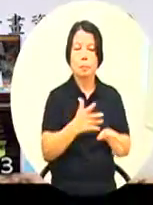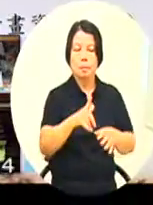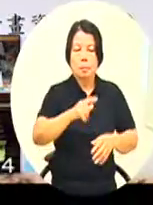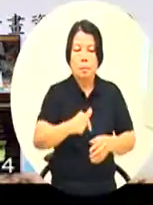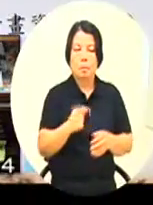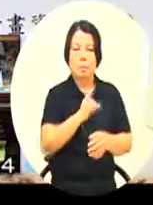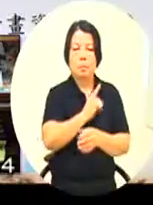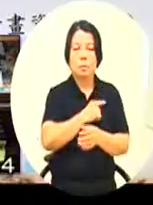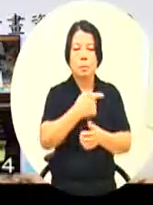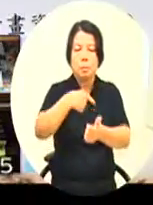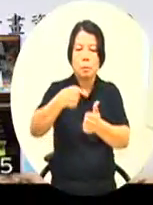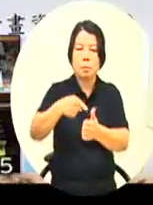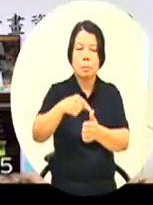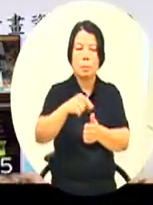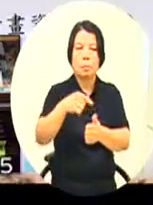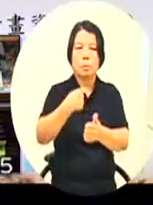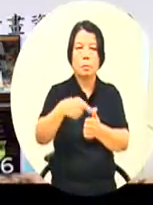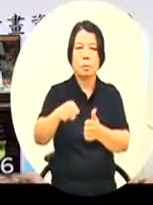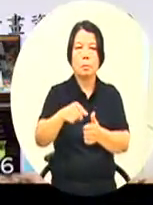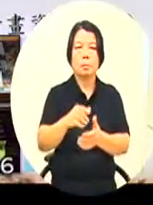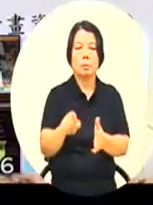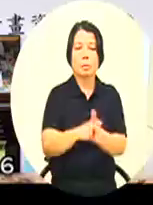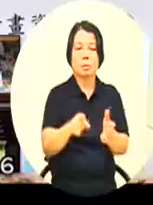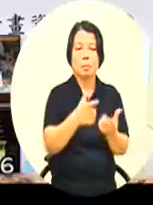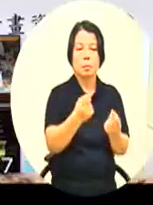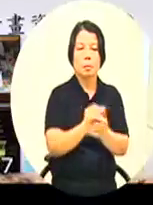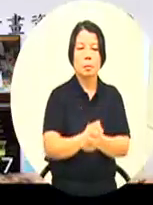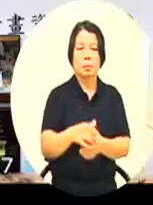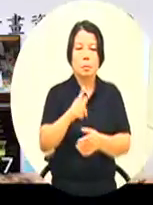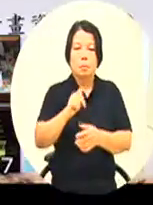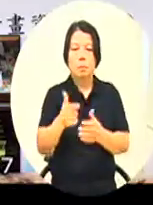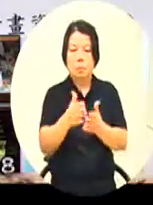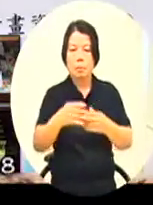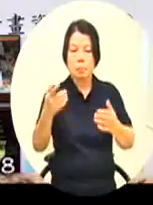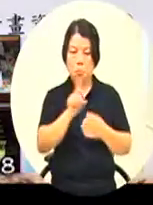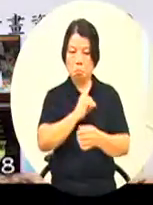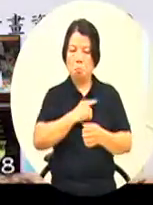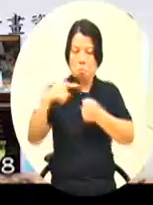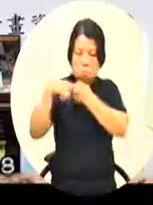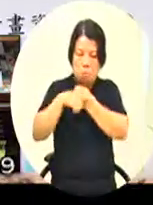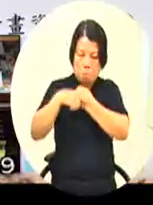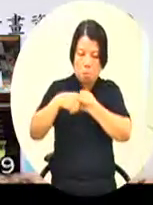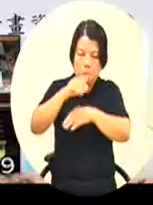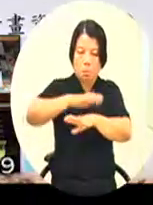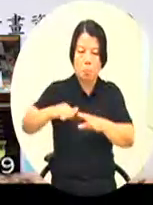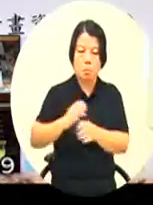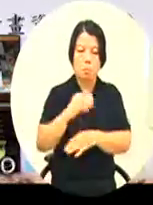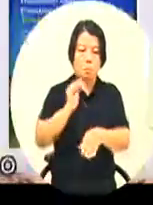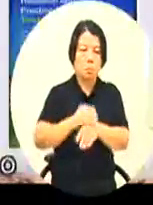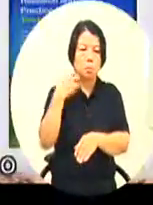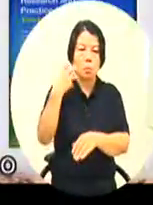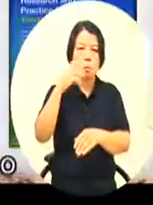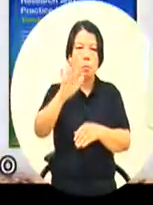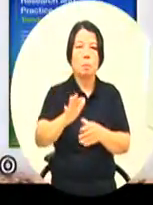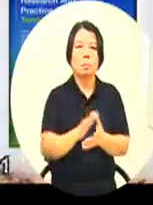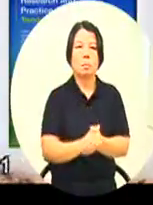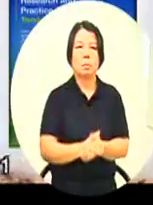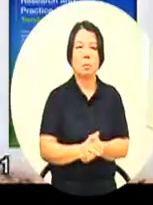教学为主所以那个老师们还是不会忘记研究，所以有很多的研究的成果那研究